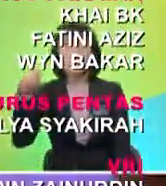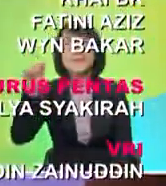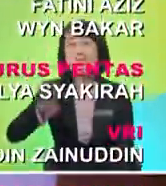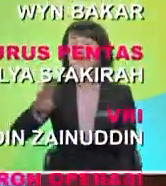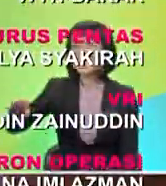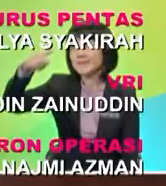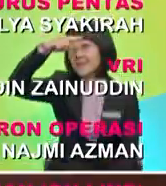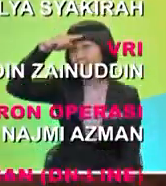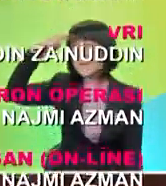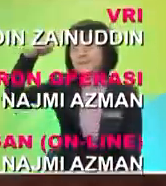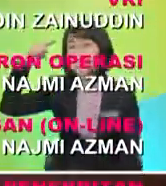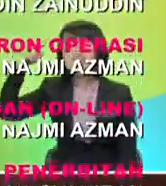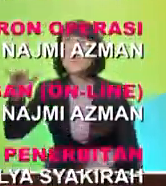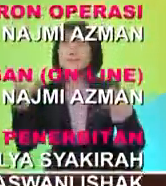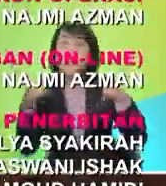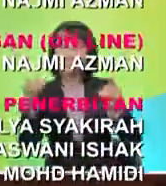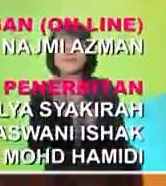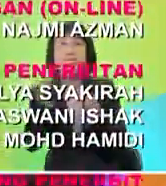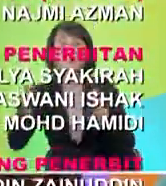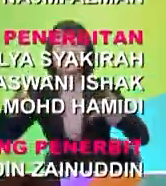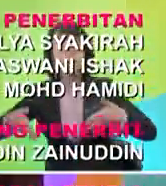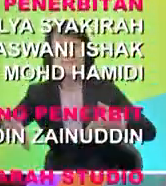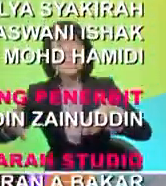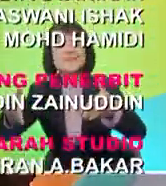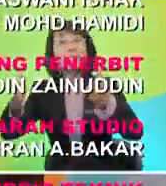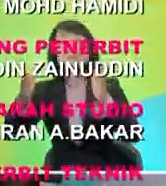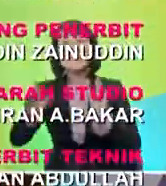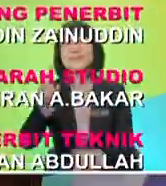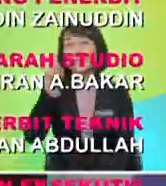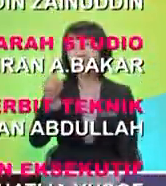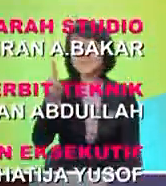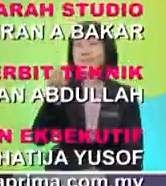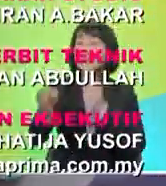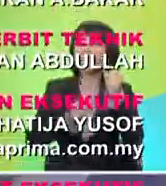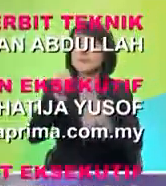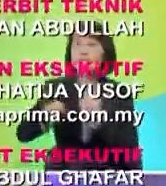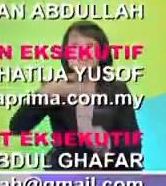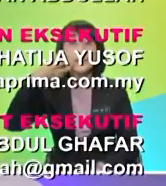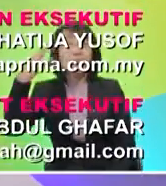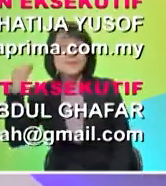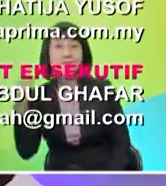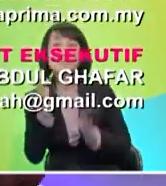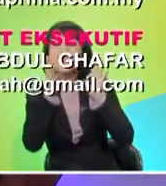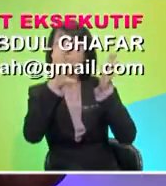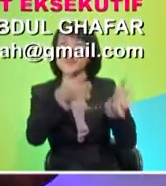Budak hitam main tepi jalan, satu lari pulang,